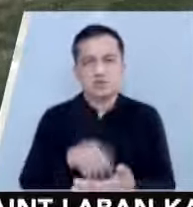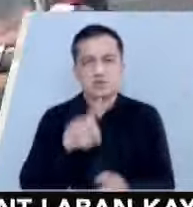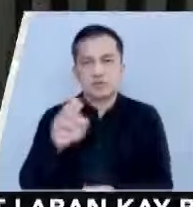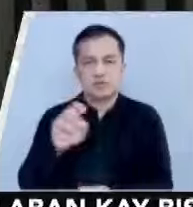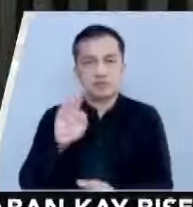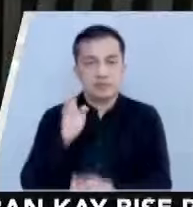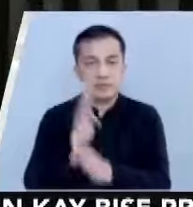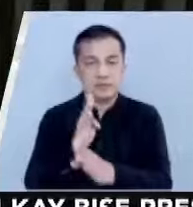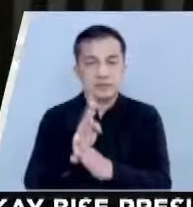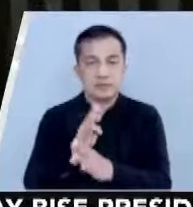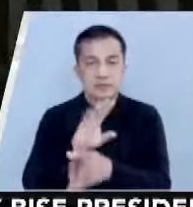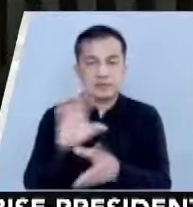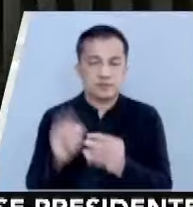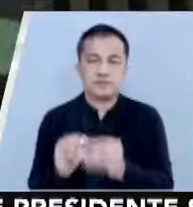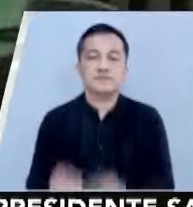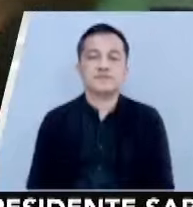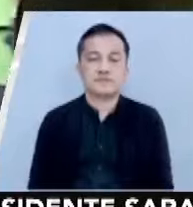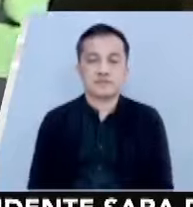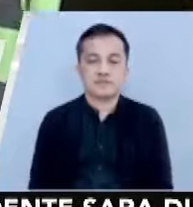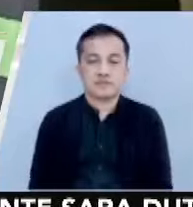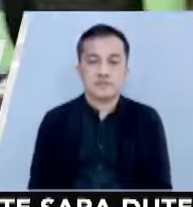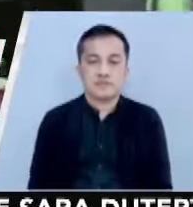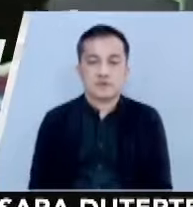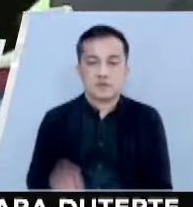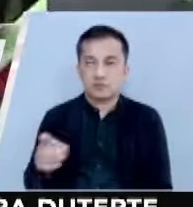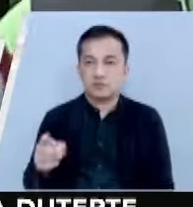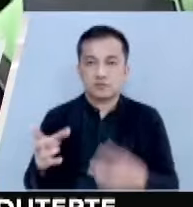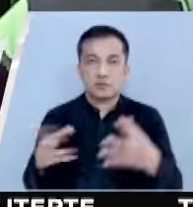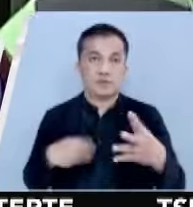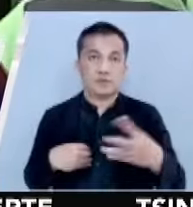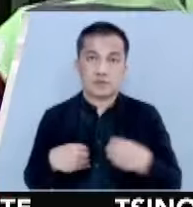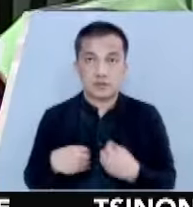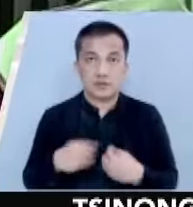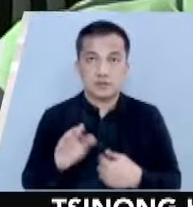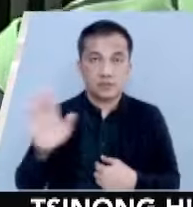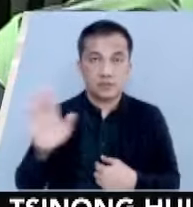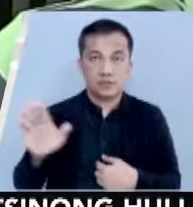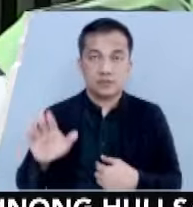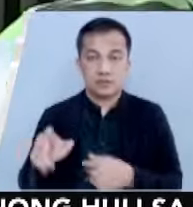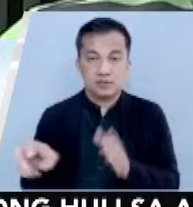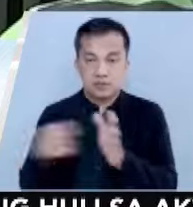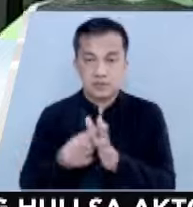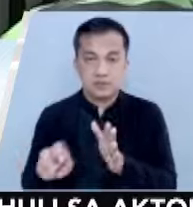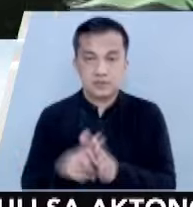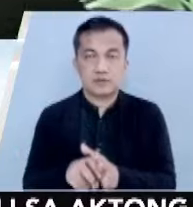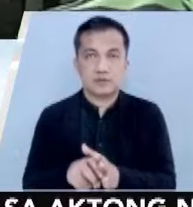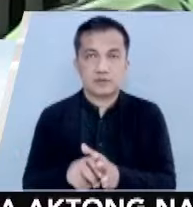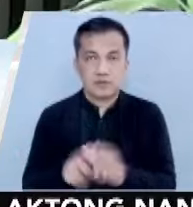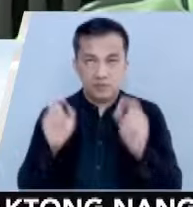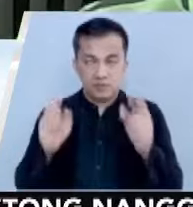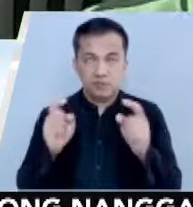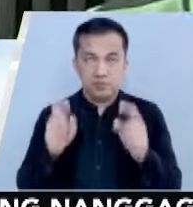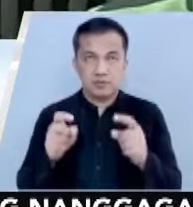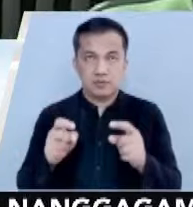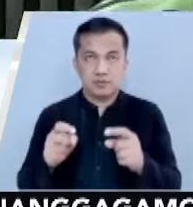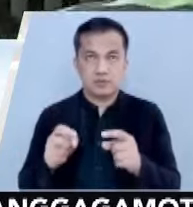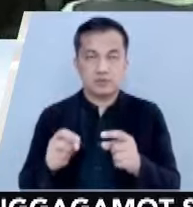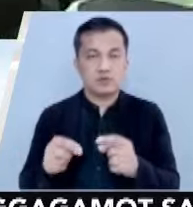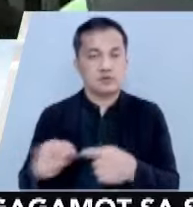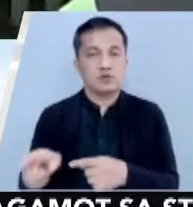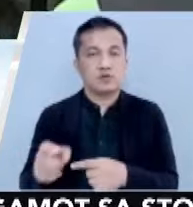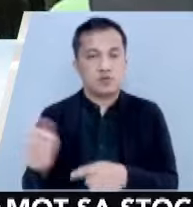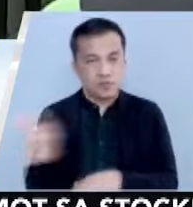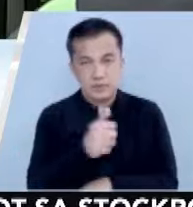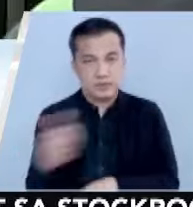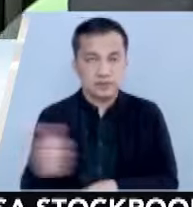kabuuan. Ito po ay para i-accommodate sila at yung mga pasahero at bumilis po yung turnaround time at